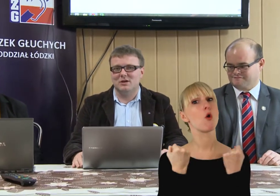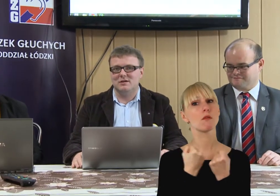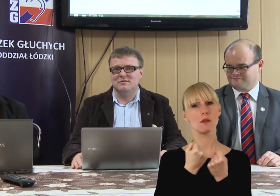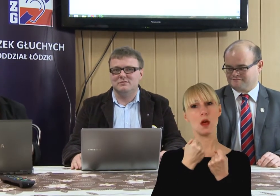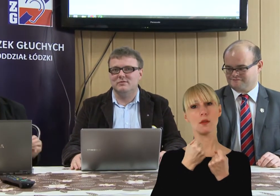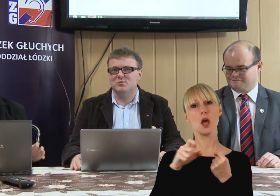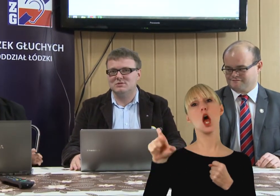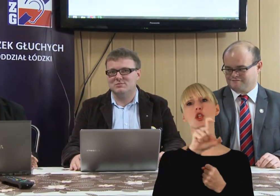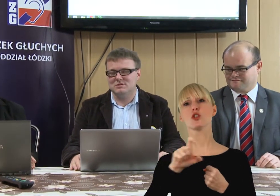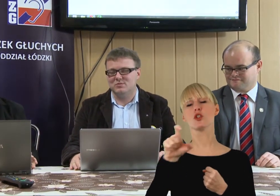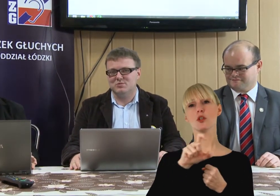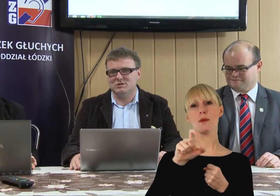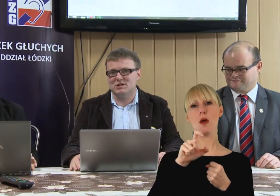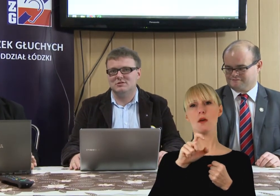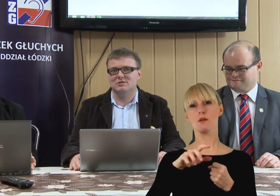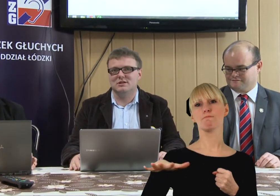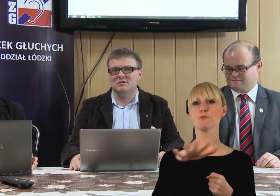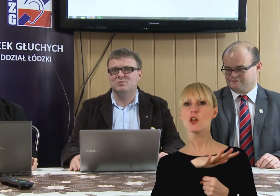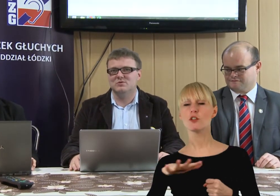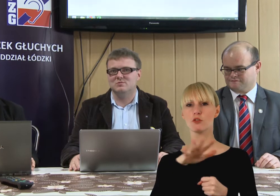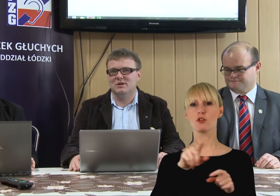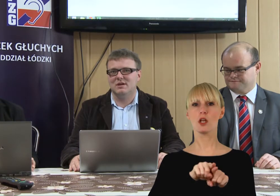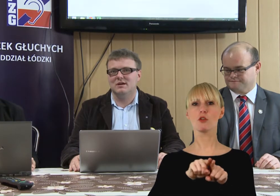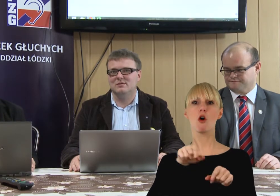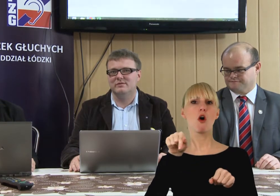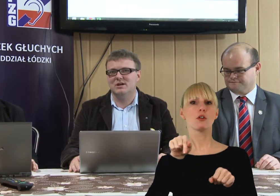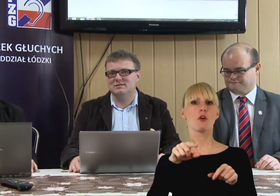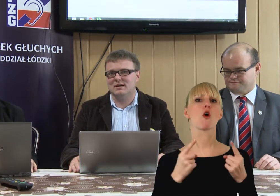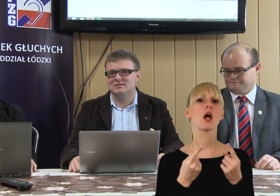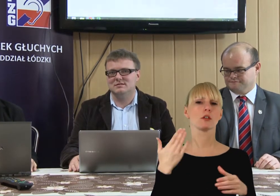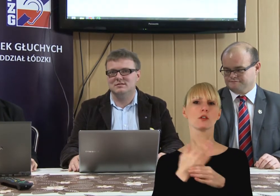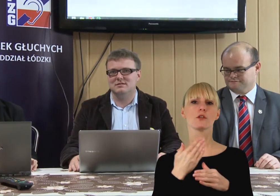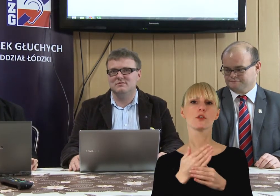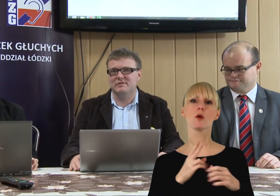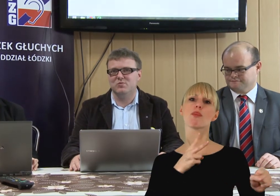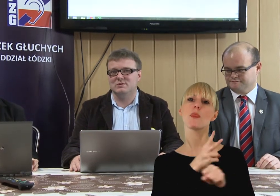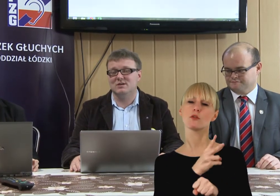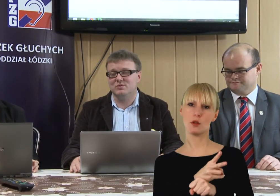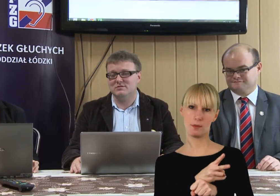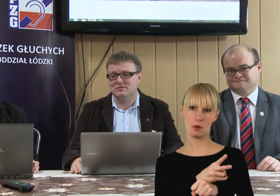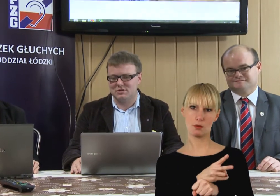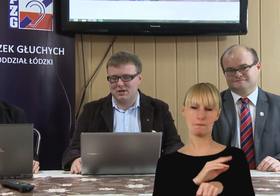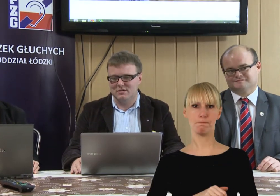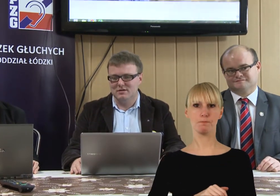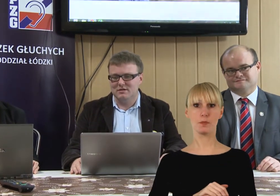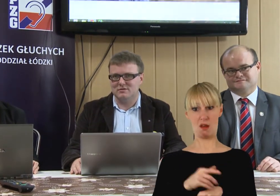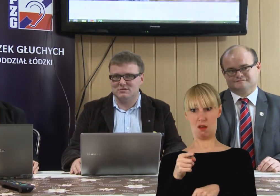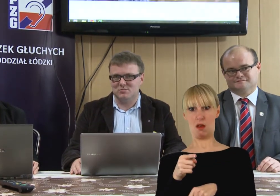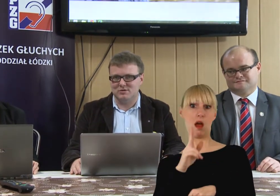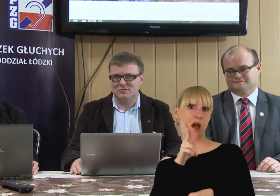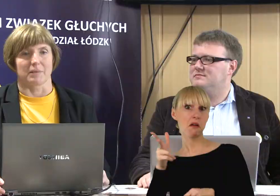koordynatorkę Forum Dostępnej Cyberprzestrzeni, czyli takiego porozumienia, organizacji i firm zajmujących się